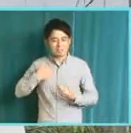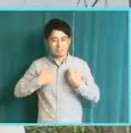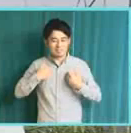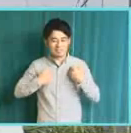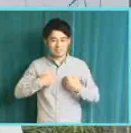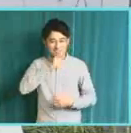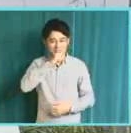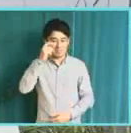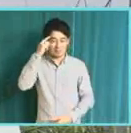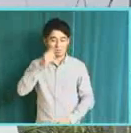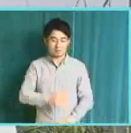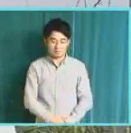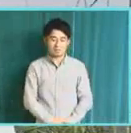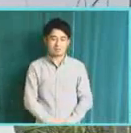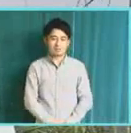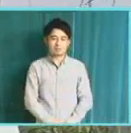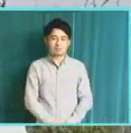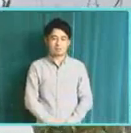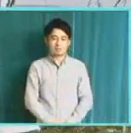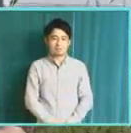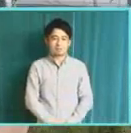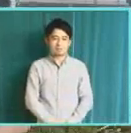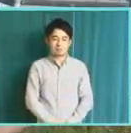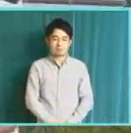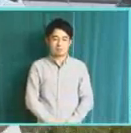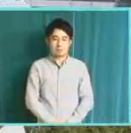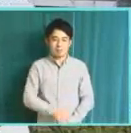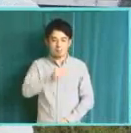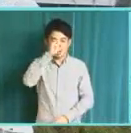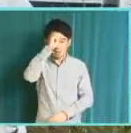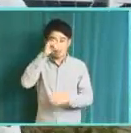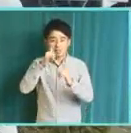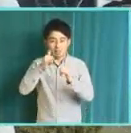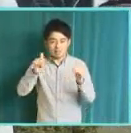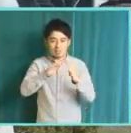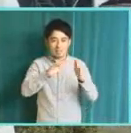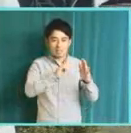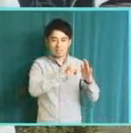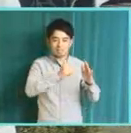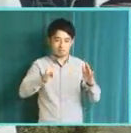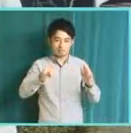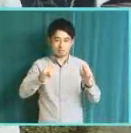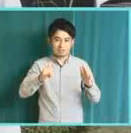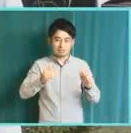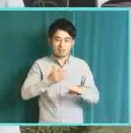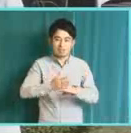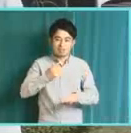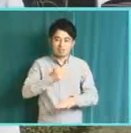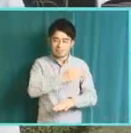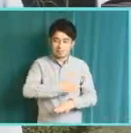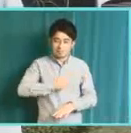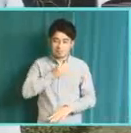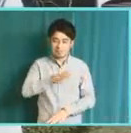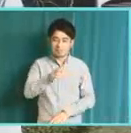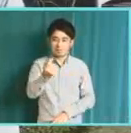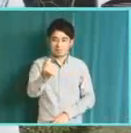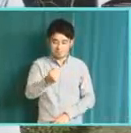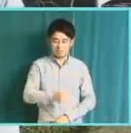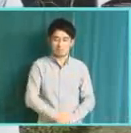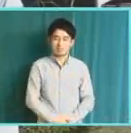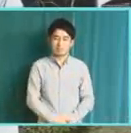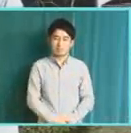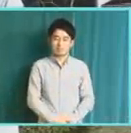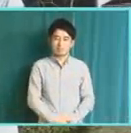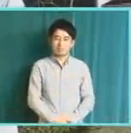な。はい、 ね、でも本当に入院患者さん、またそのご家族からとっても感謝でしかないですよね。は